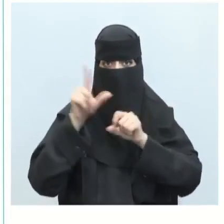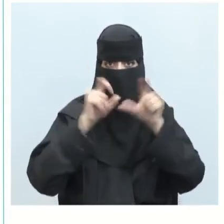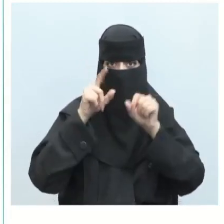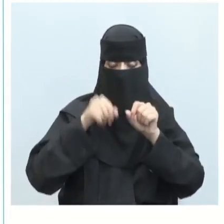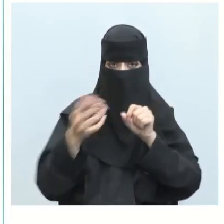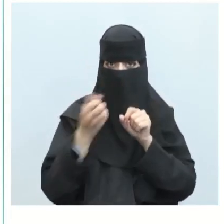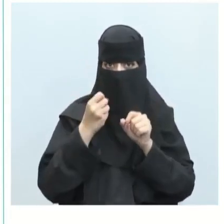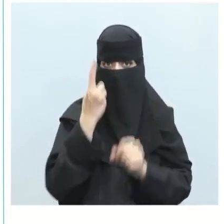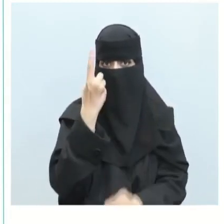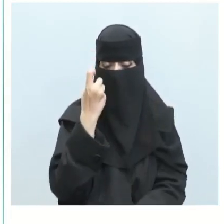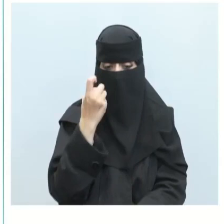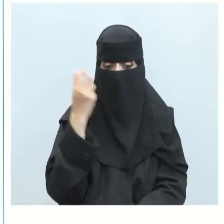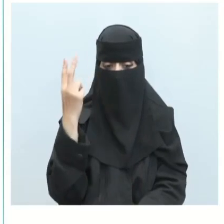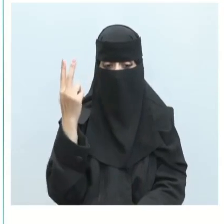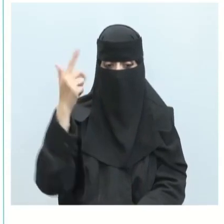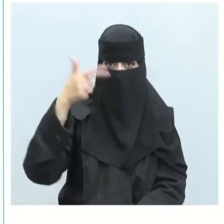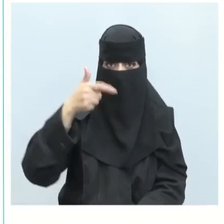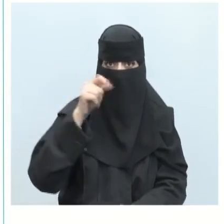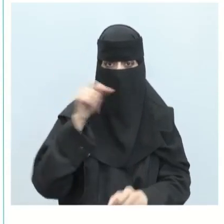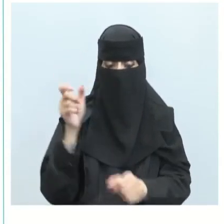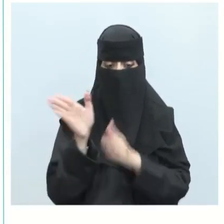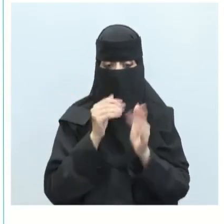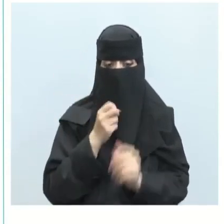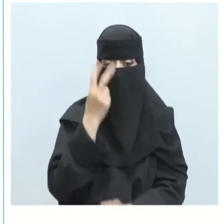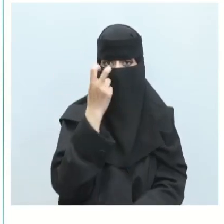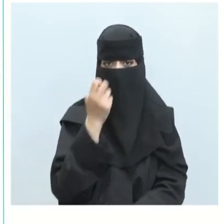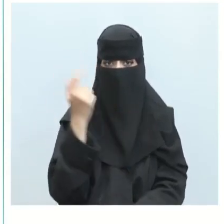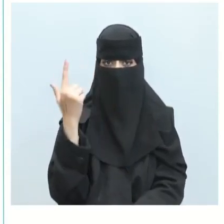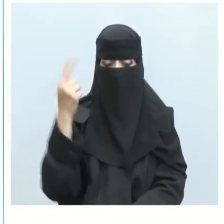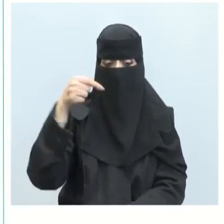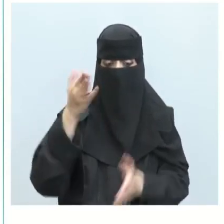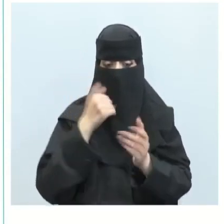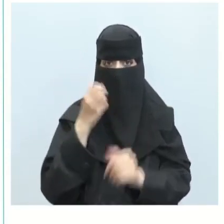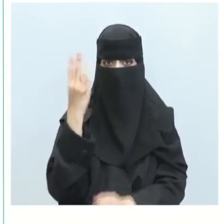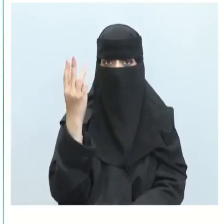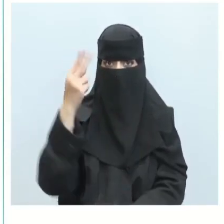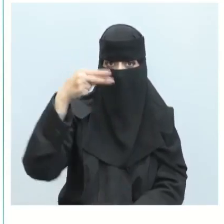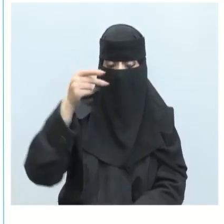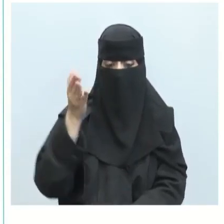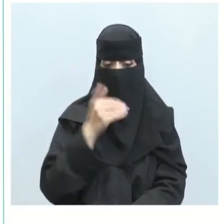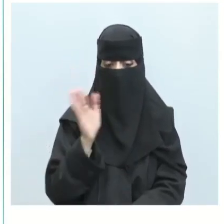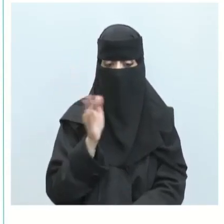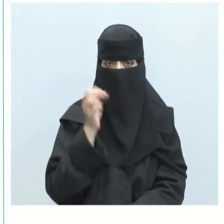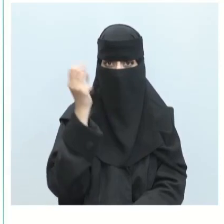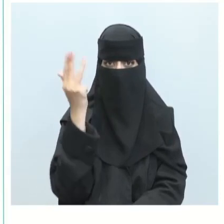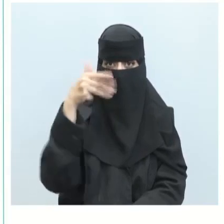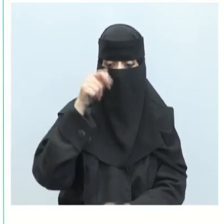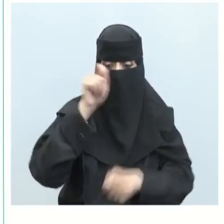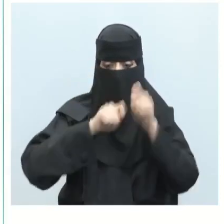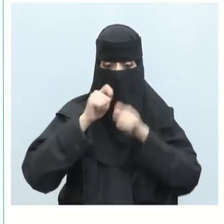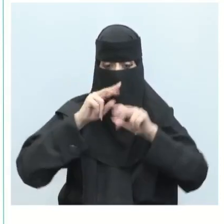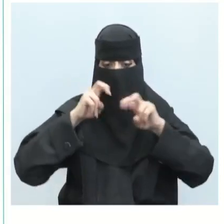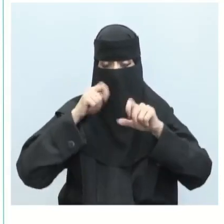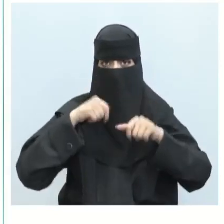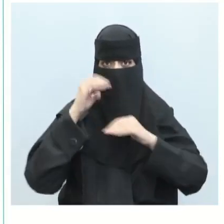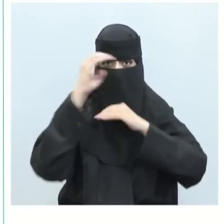للمصدر 172 217 23 99 يدل على استخدامنا لمحرك بحث